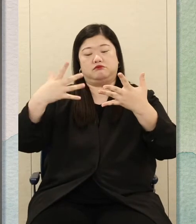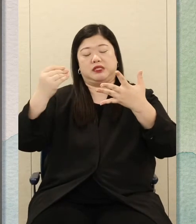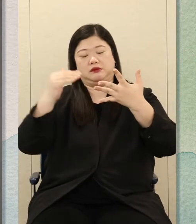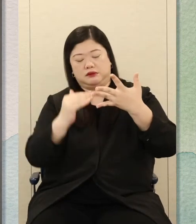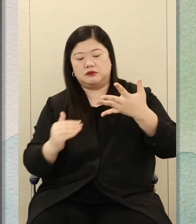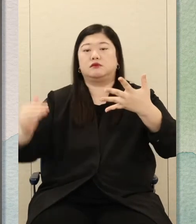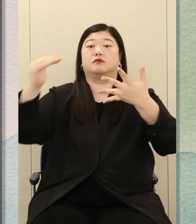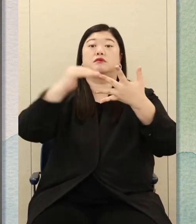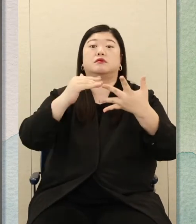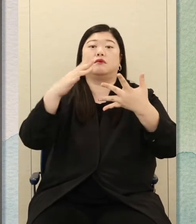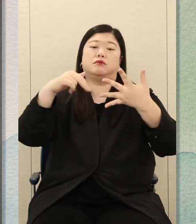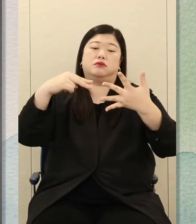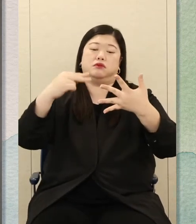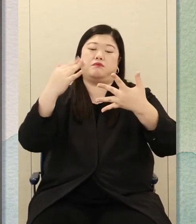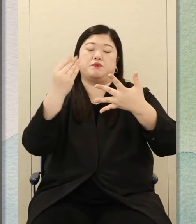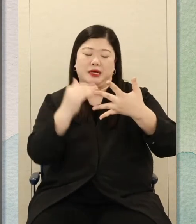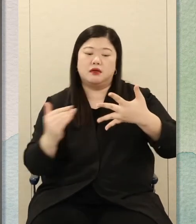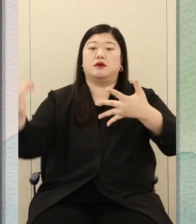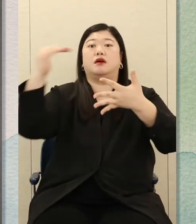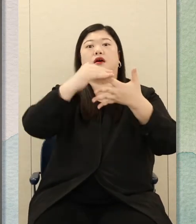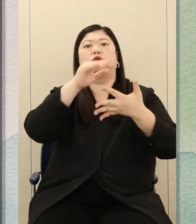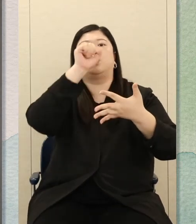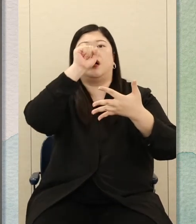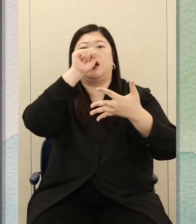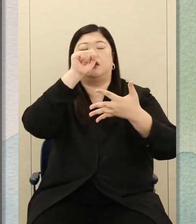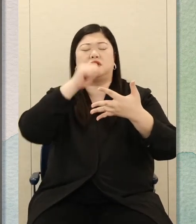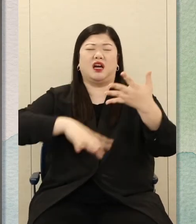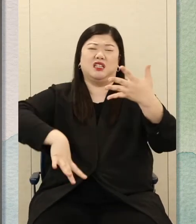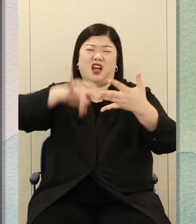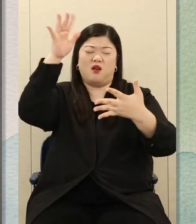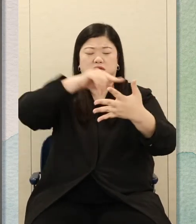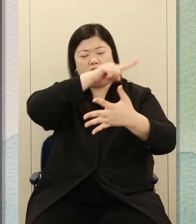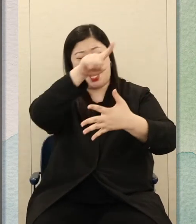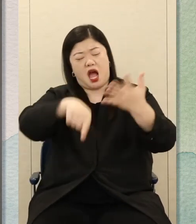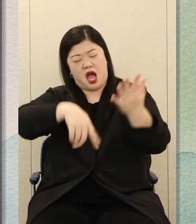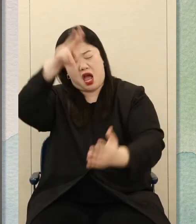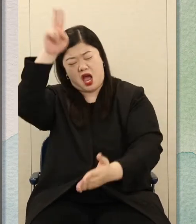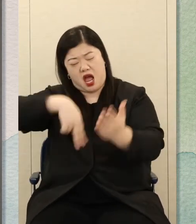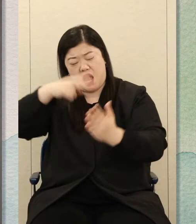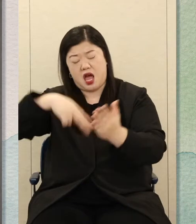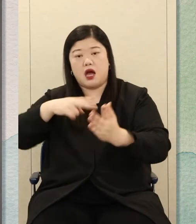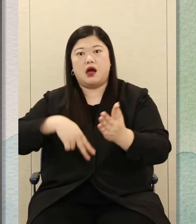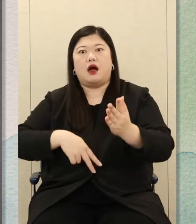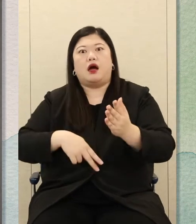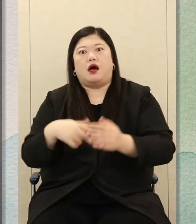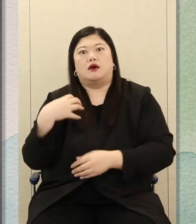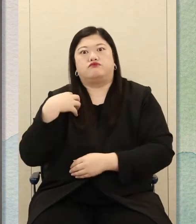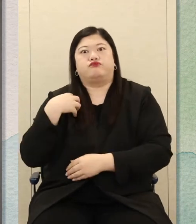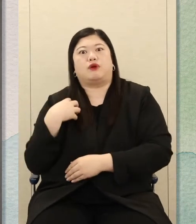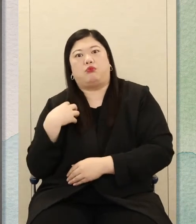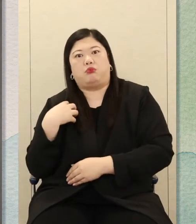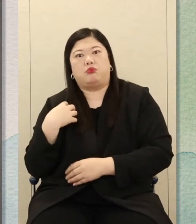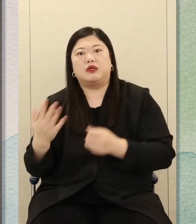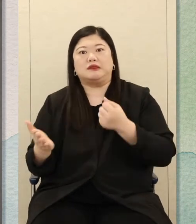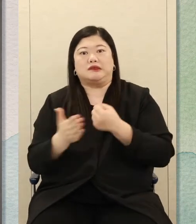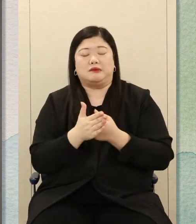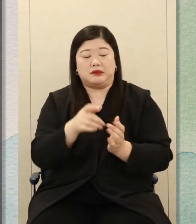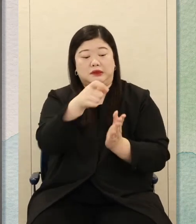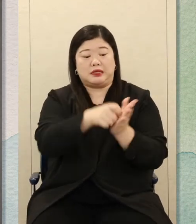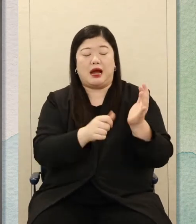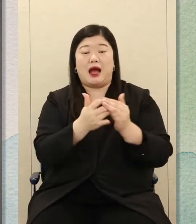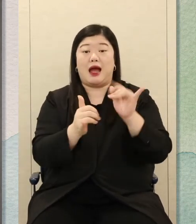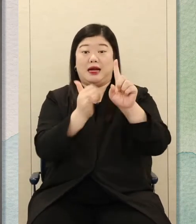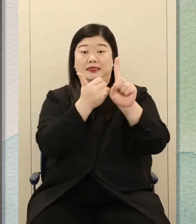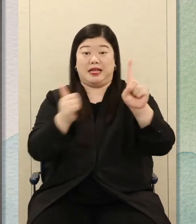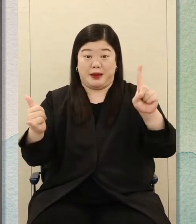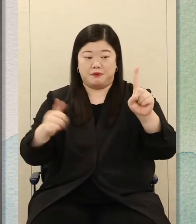다 읽어본 사람도 되게 드물잖아요. 예, 근데 되게 뿌듯하지 않겠어요? 일단 한 작가의 작품을 처음부터 끝까지 내가